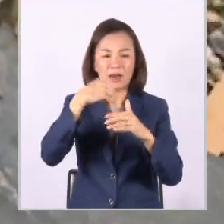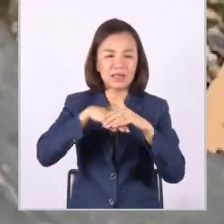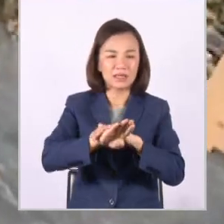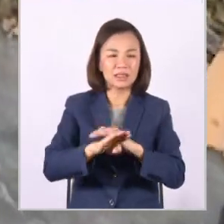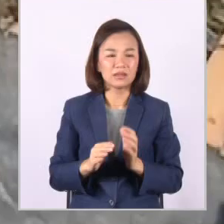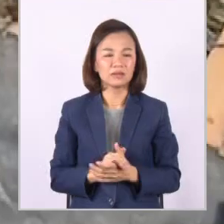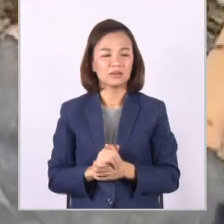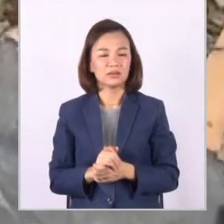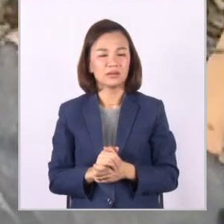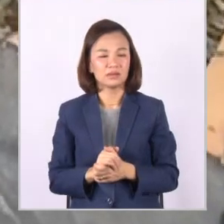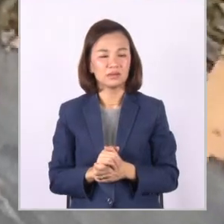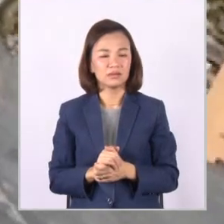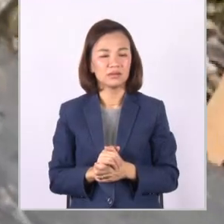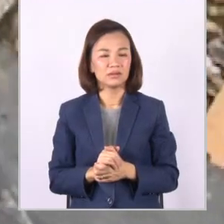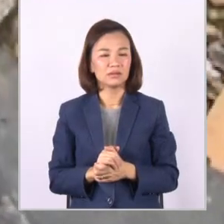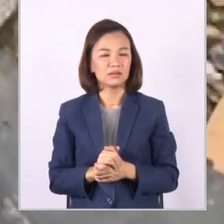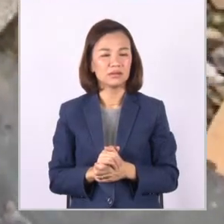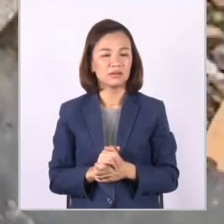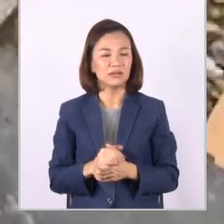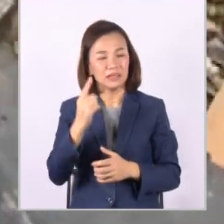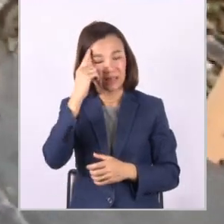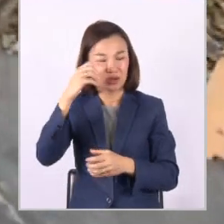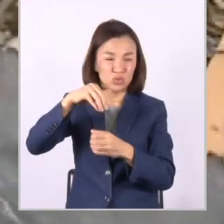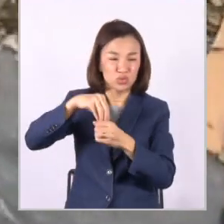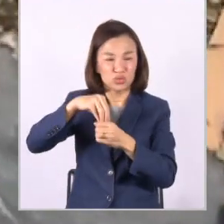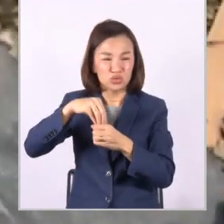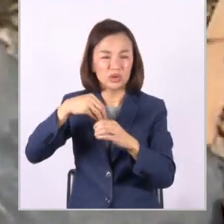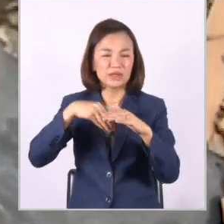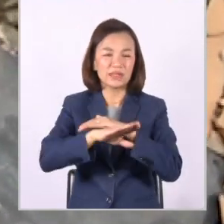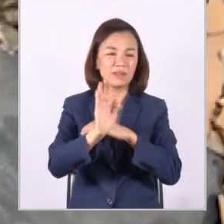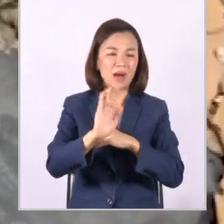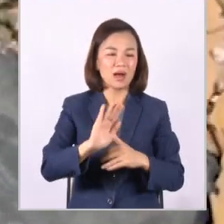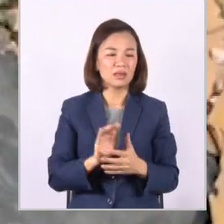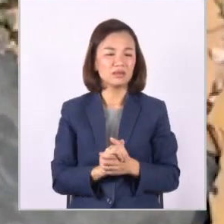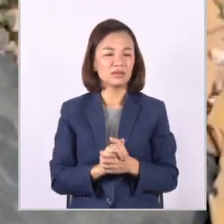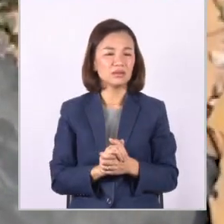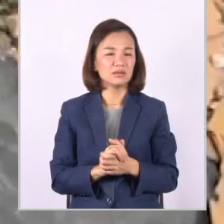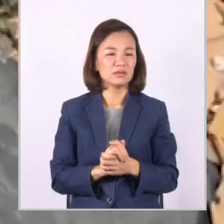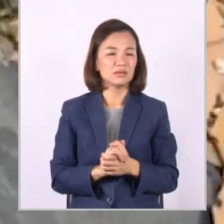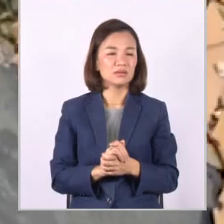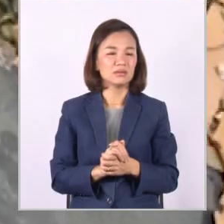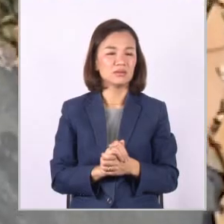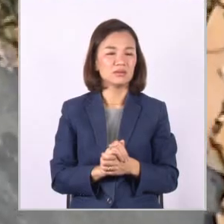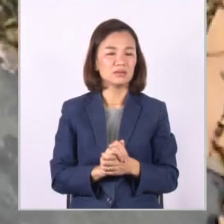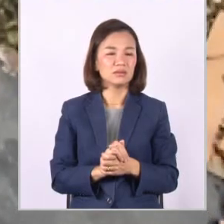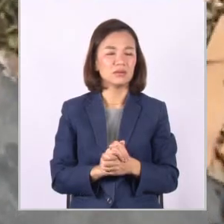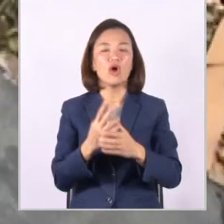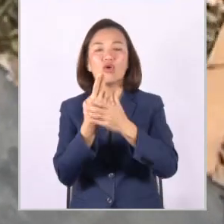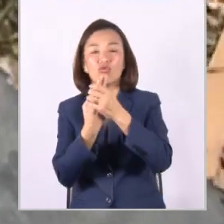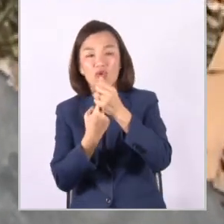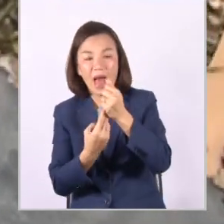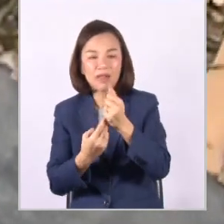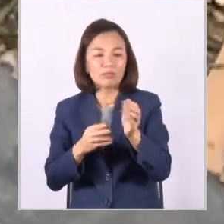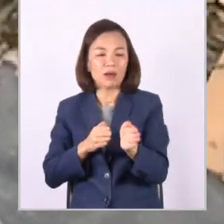วจ ว่าจะไม่หนีแล ้ วล่ะ แล้วทำไมถึงว่าจะไม่หนี แฟนเขาขับเร็วก็ต้องขับต้องไปตามเขาค่